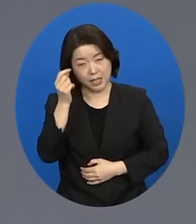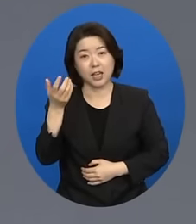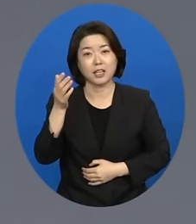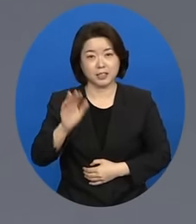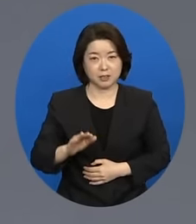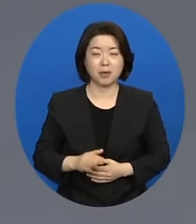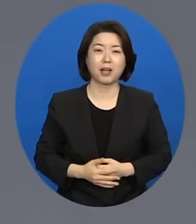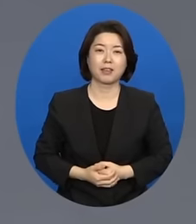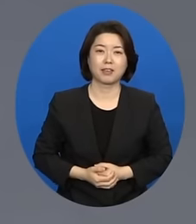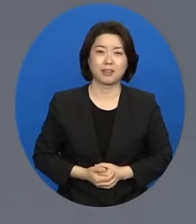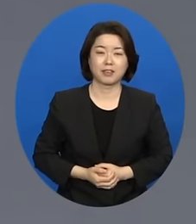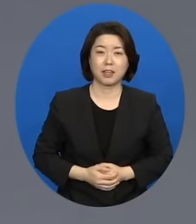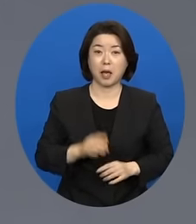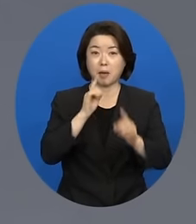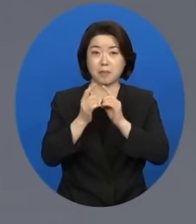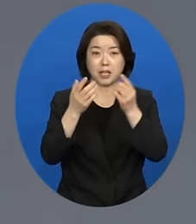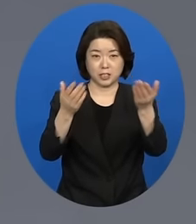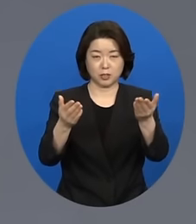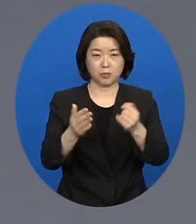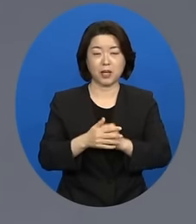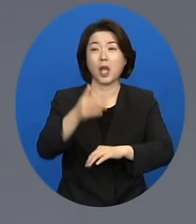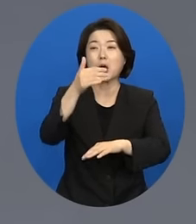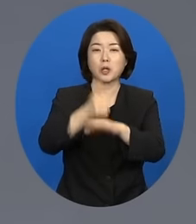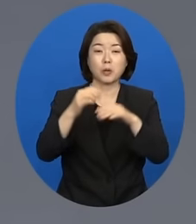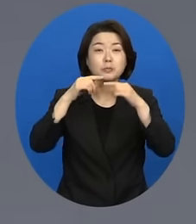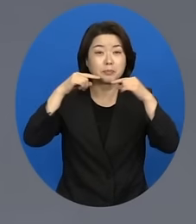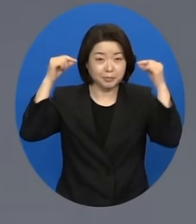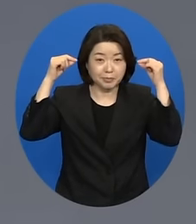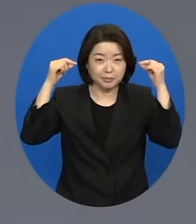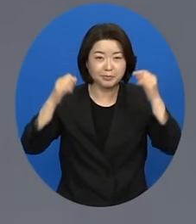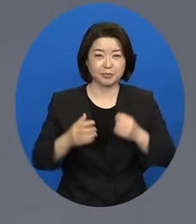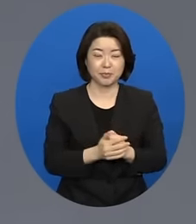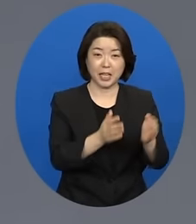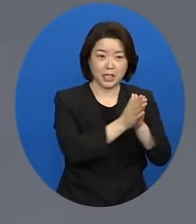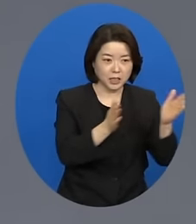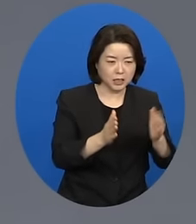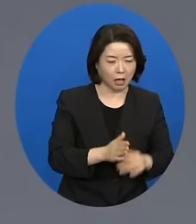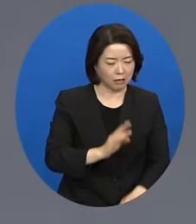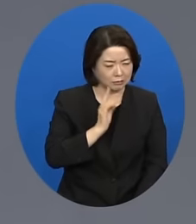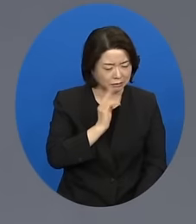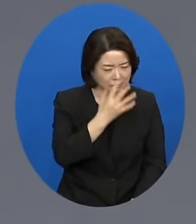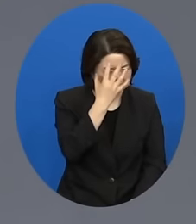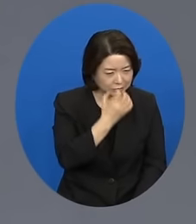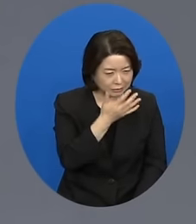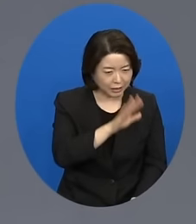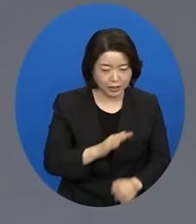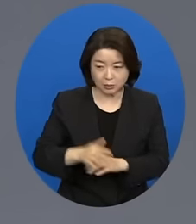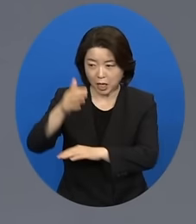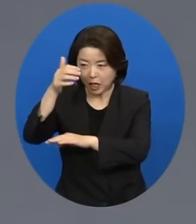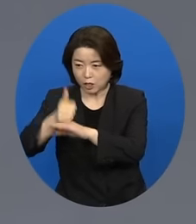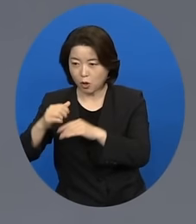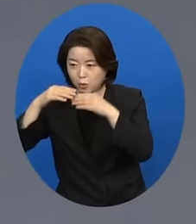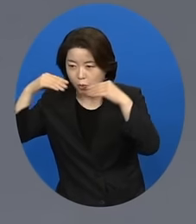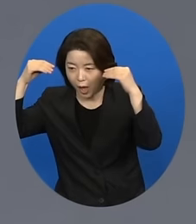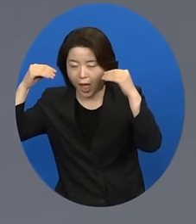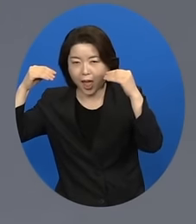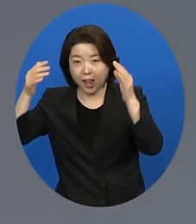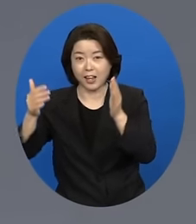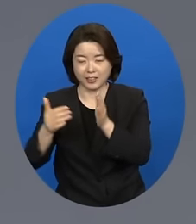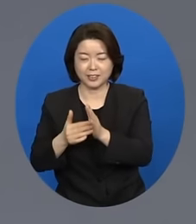그러나 이것만 말씀드릴게요. 해피엔딩입니다. 해피엔딩. 시작은 굉장히 쉽지 않았지만 결과는 해피엔딩으로